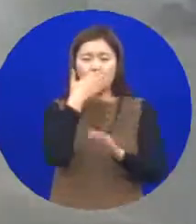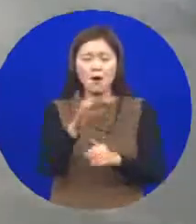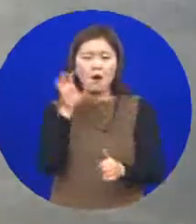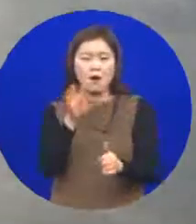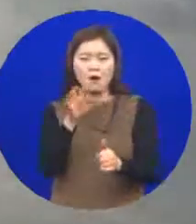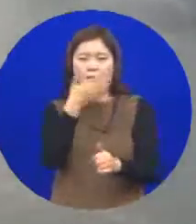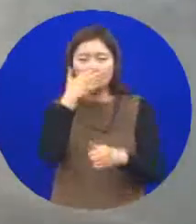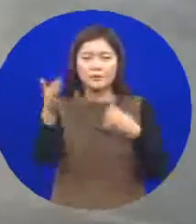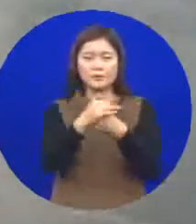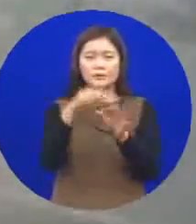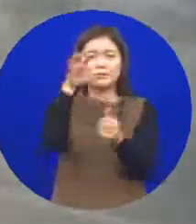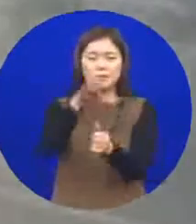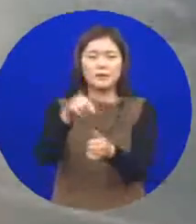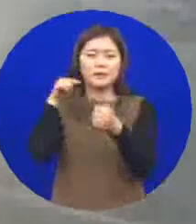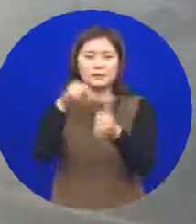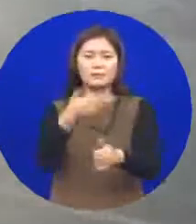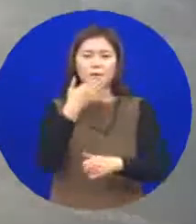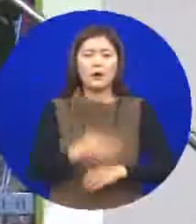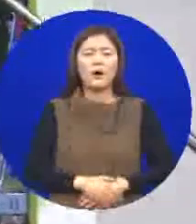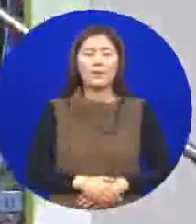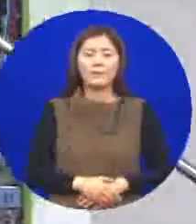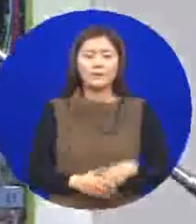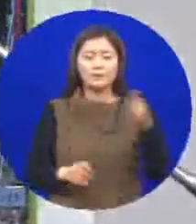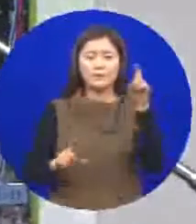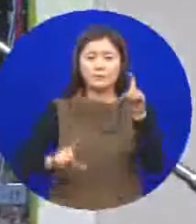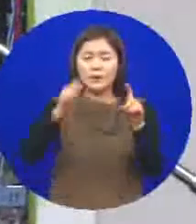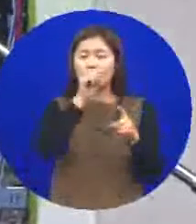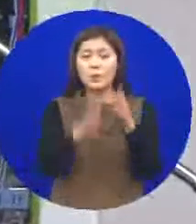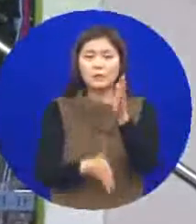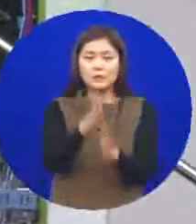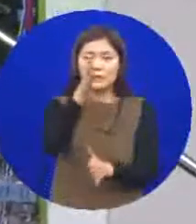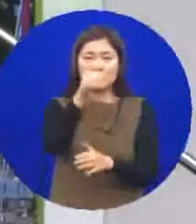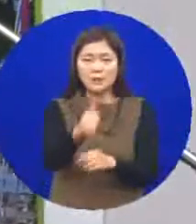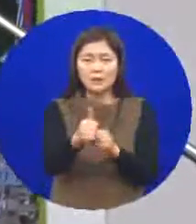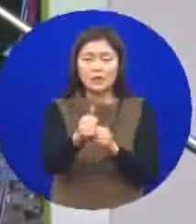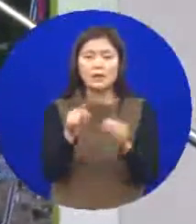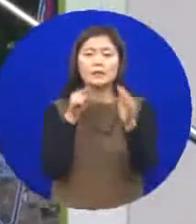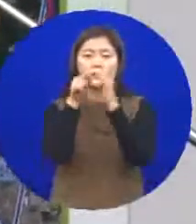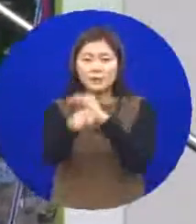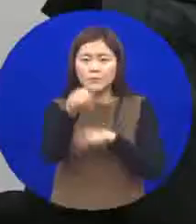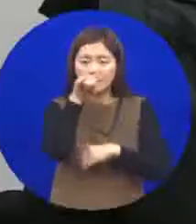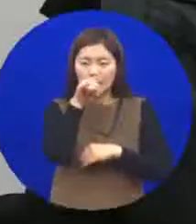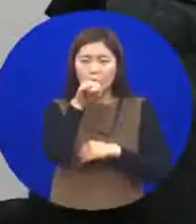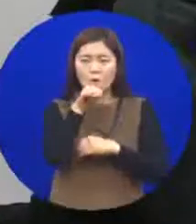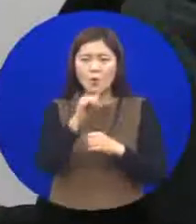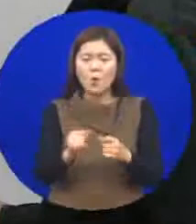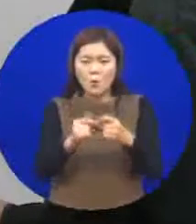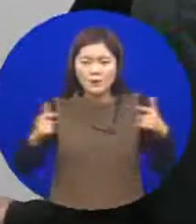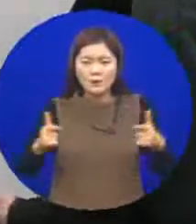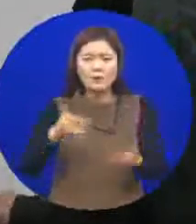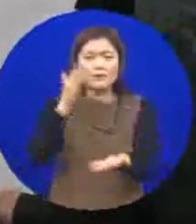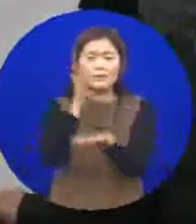이내 농가 가금류 입식 제한 조치를 내렸습니다. 앞서 10일 정찬민 시장은 백안면 사무소를 긴급 방문해